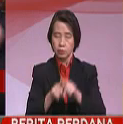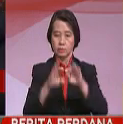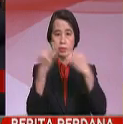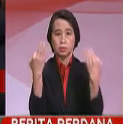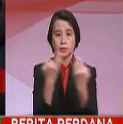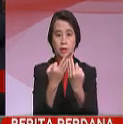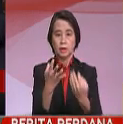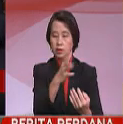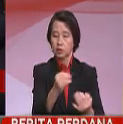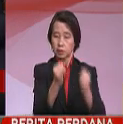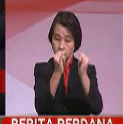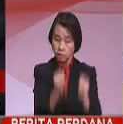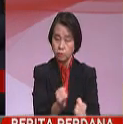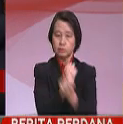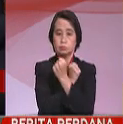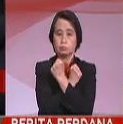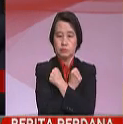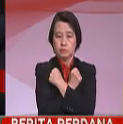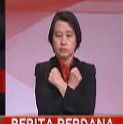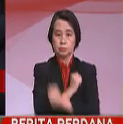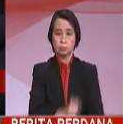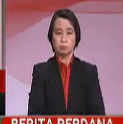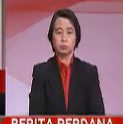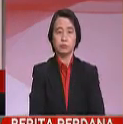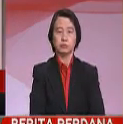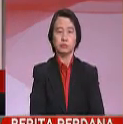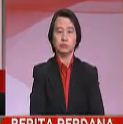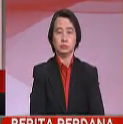dan insan tersayang.